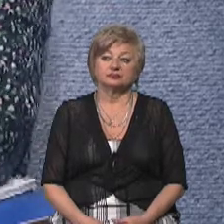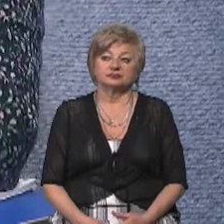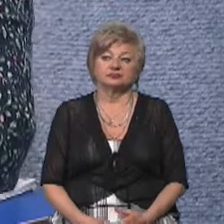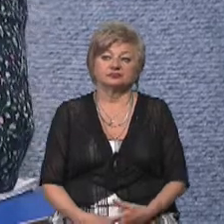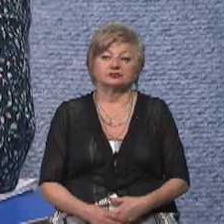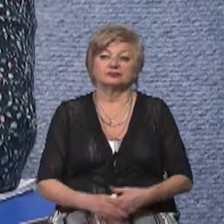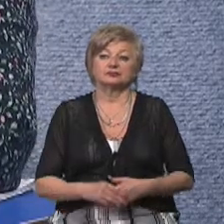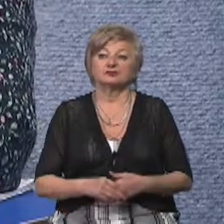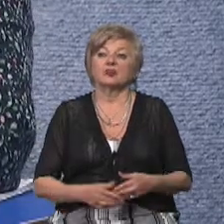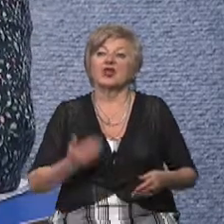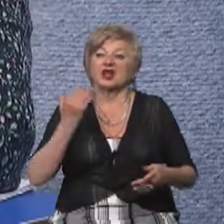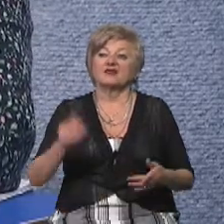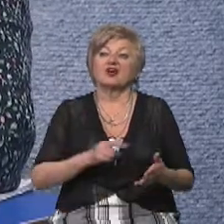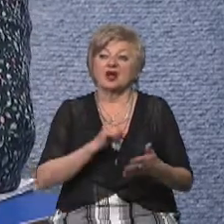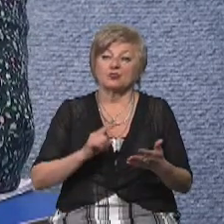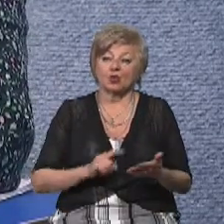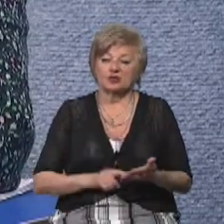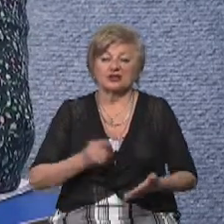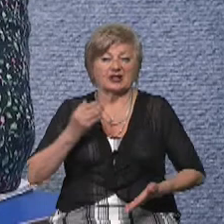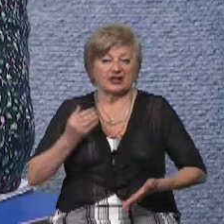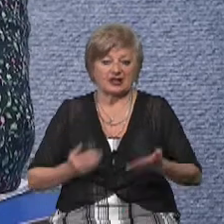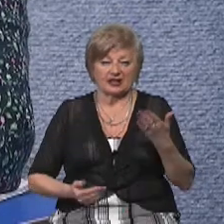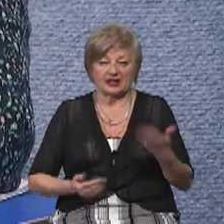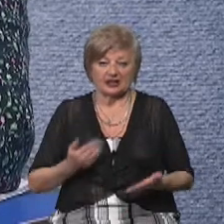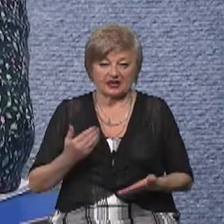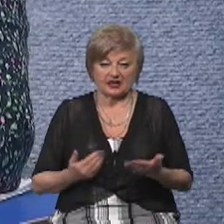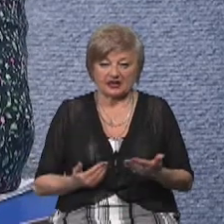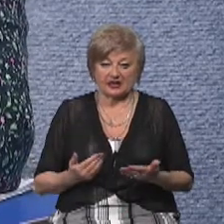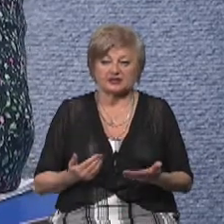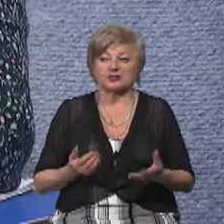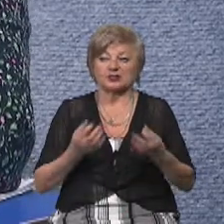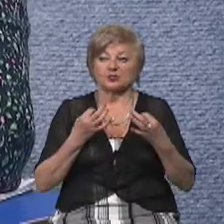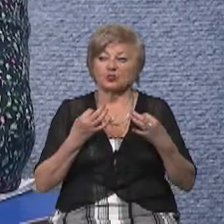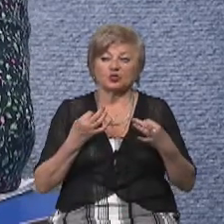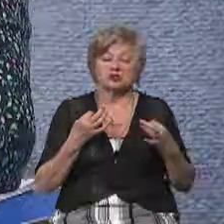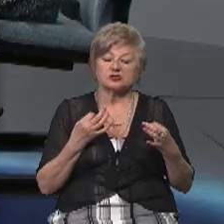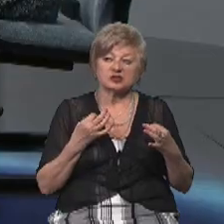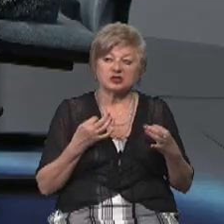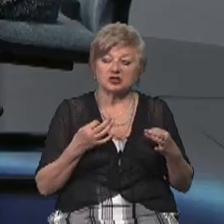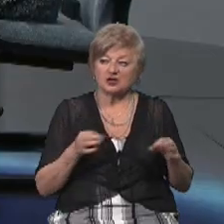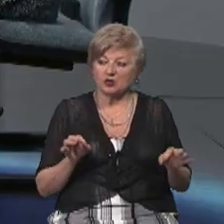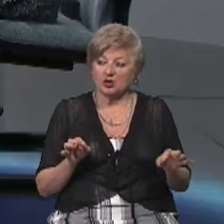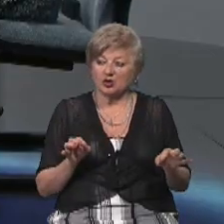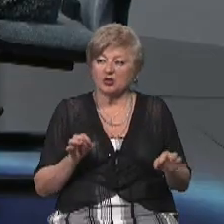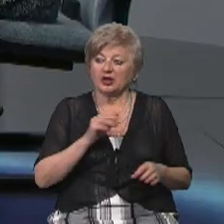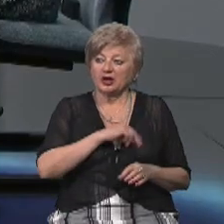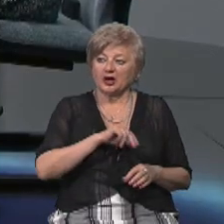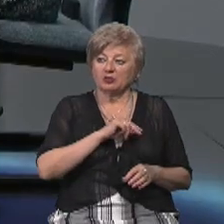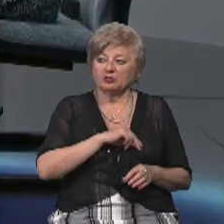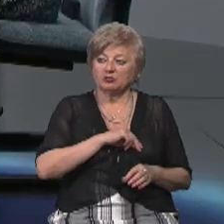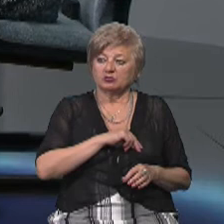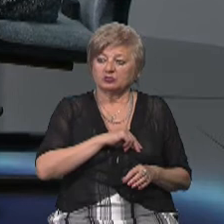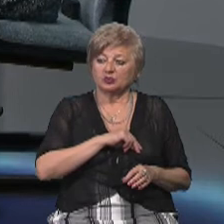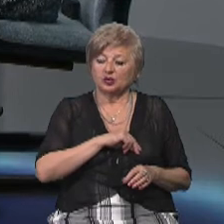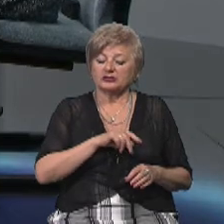Пане Євгене, до вас питання. Якби, ми тут дозволимо собі умовний спосіб, якби працювала